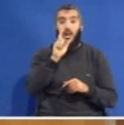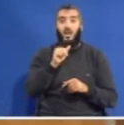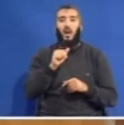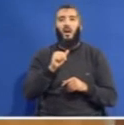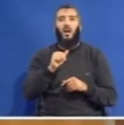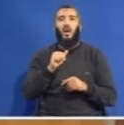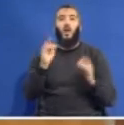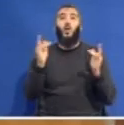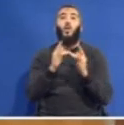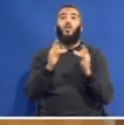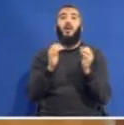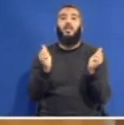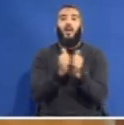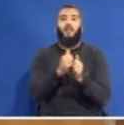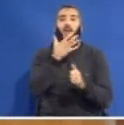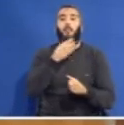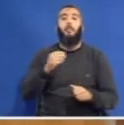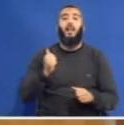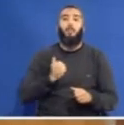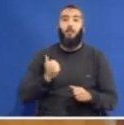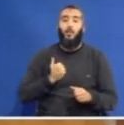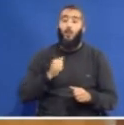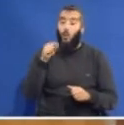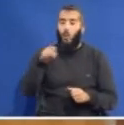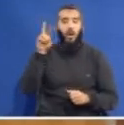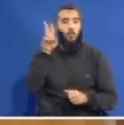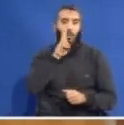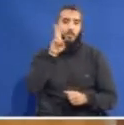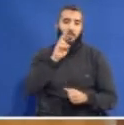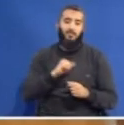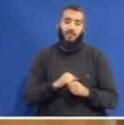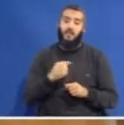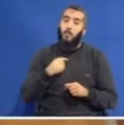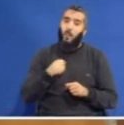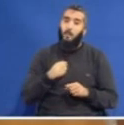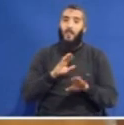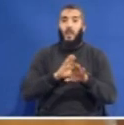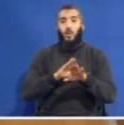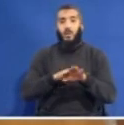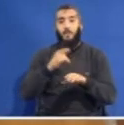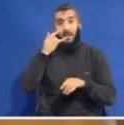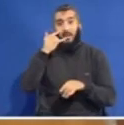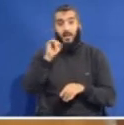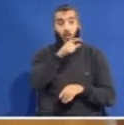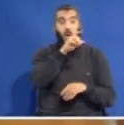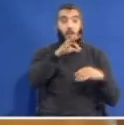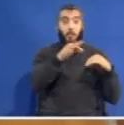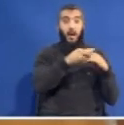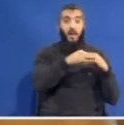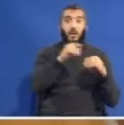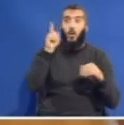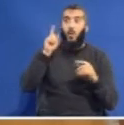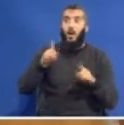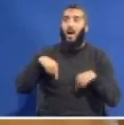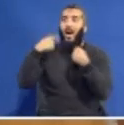مع حماتها. نعم، هذا هو. فلذلك زوجك لما اداك لوالديك معناها راه